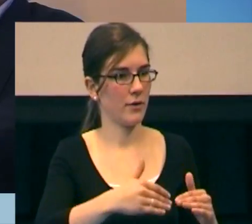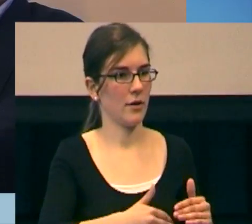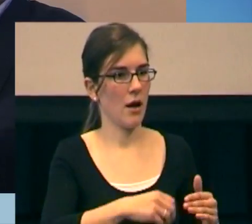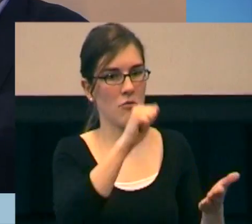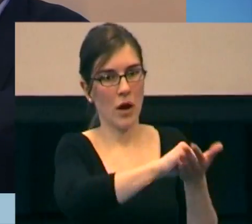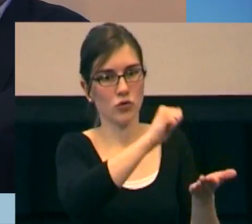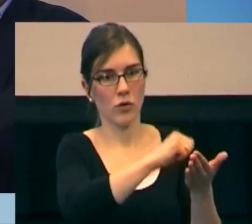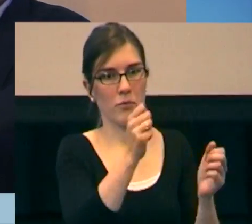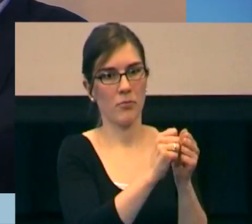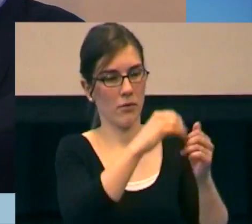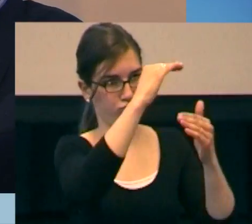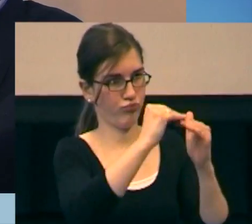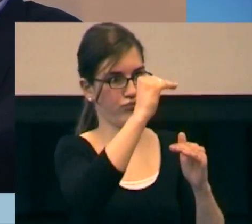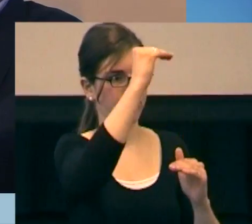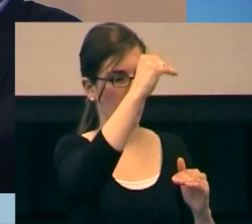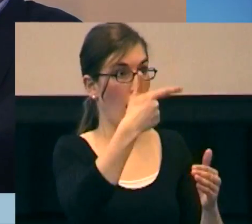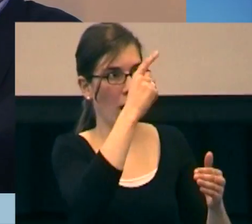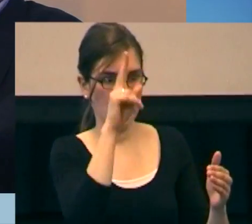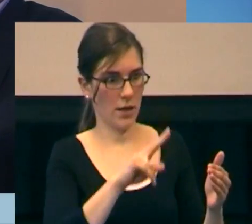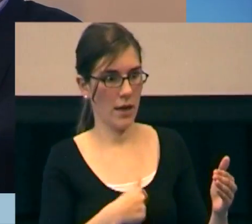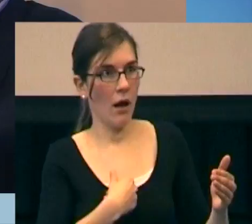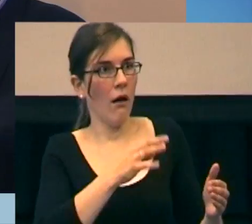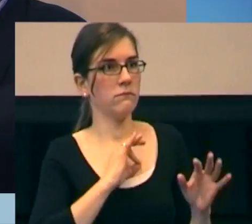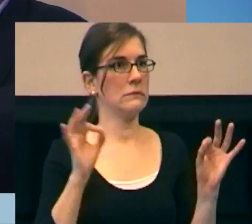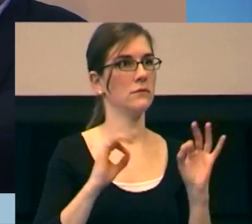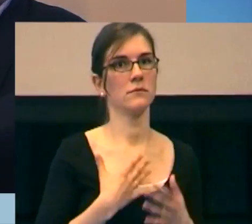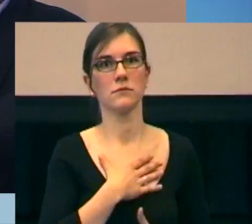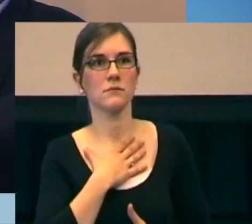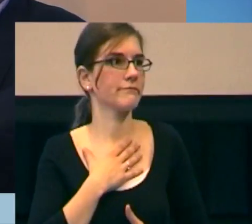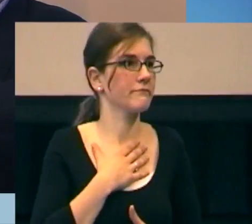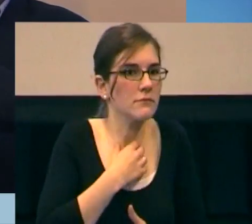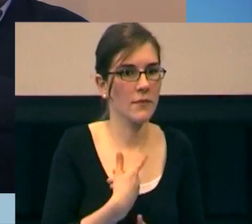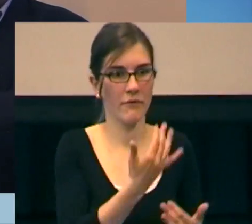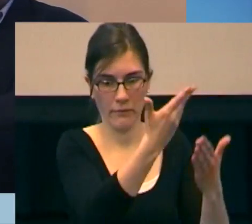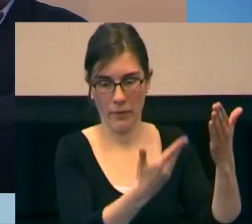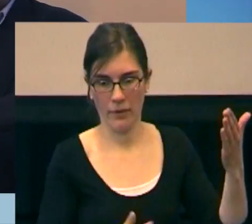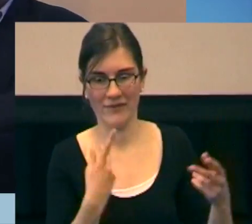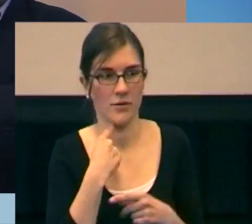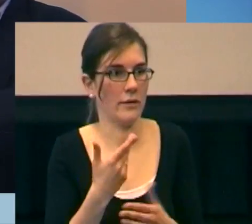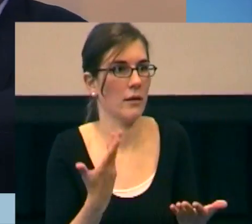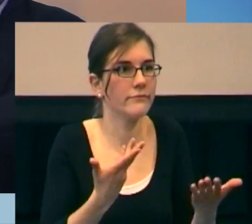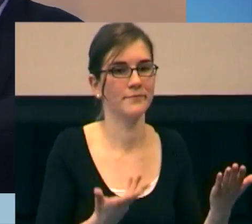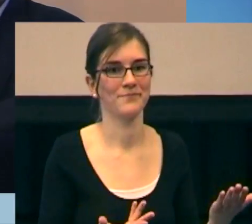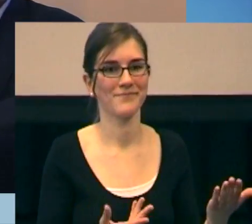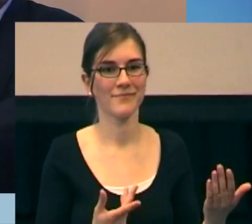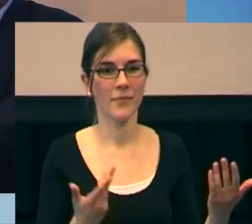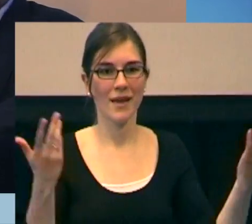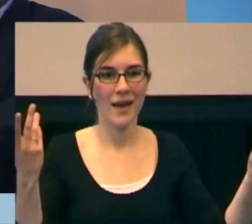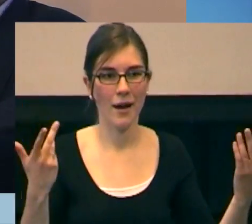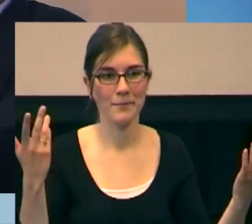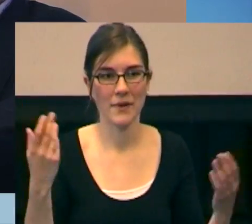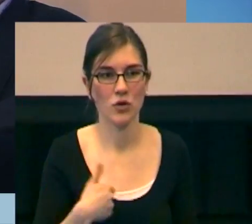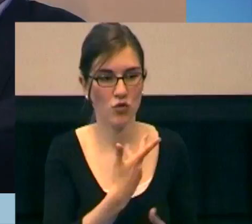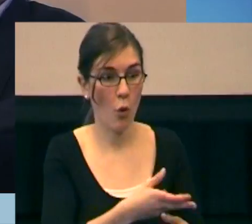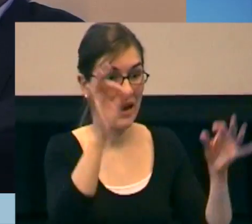System sein wir haben ja sogar Risikokalkulatoren die Sie im Internet nutzen können wo Sie sich selber eintragen können was für ein Risiko haben Sie in fünf Jahren Metastasen zu haben